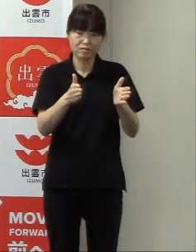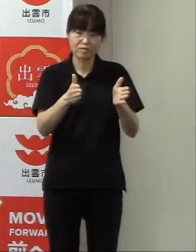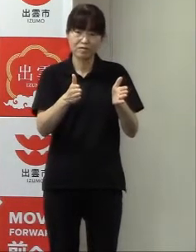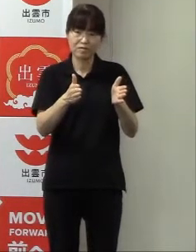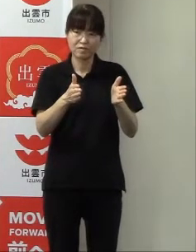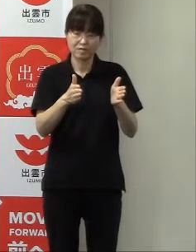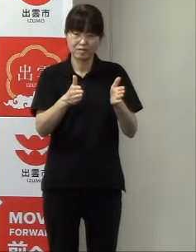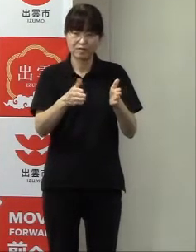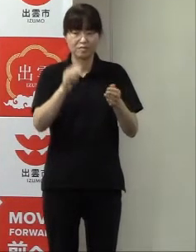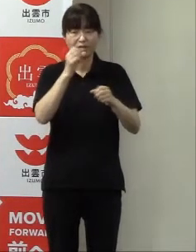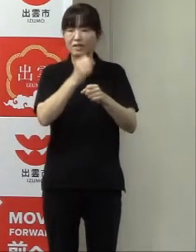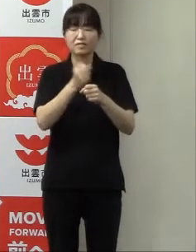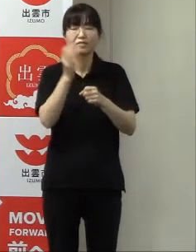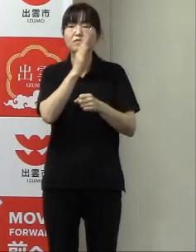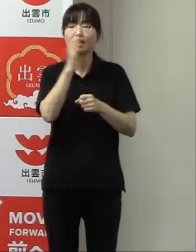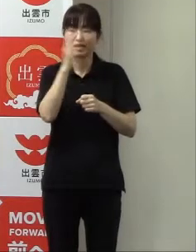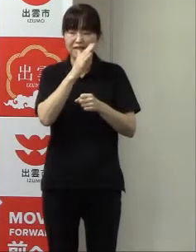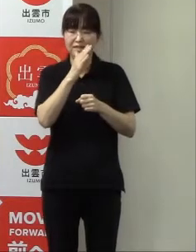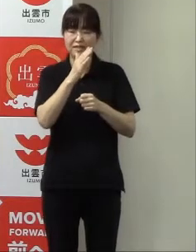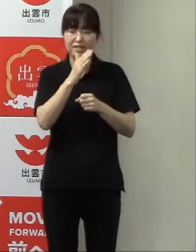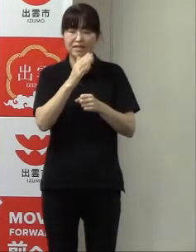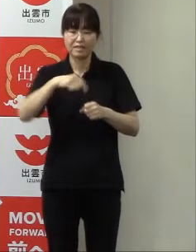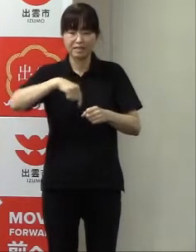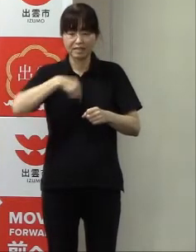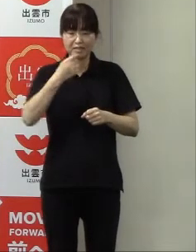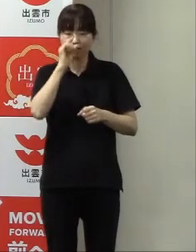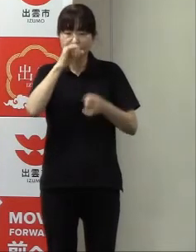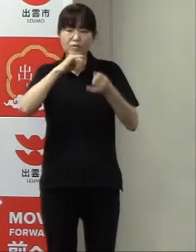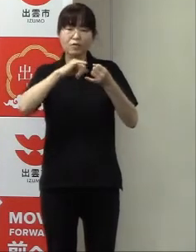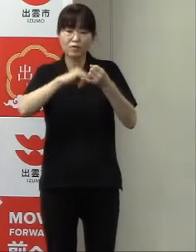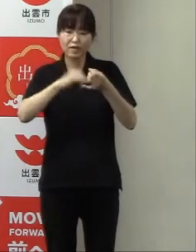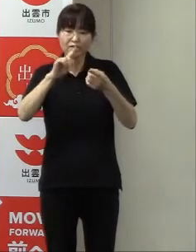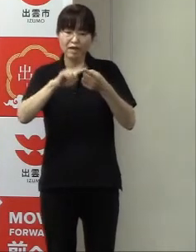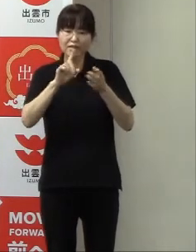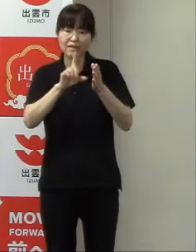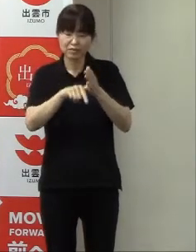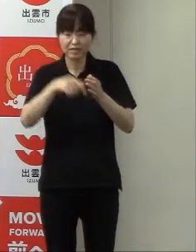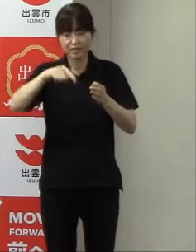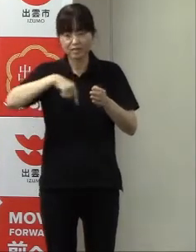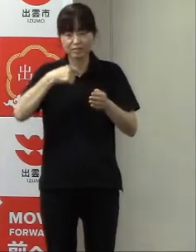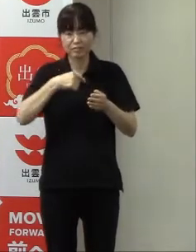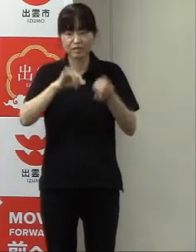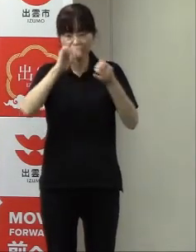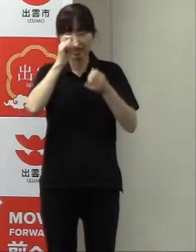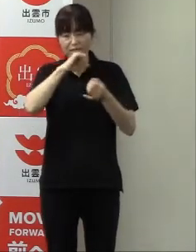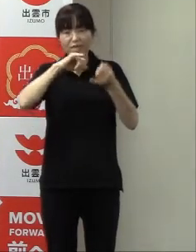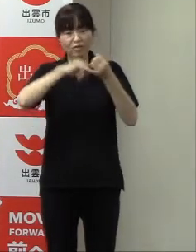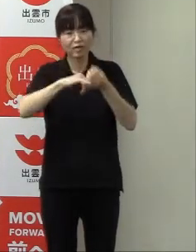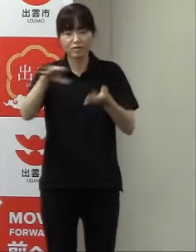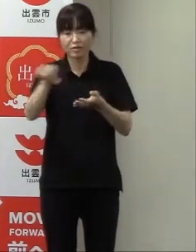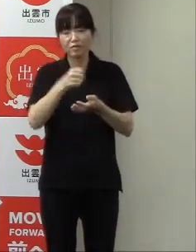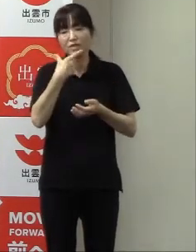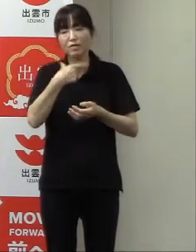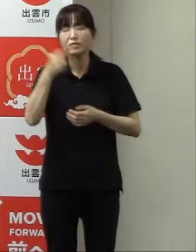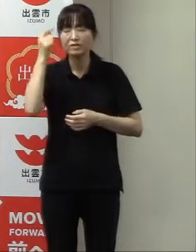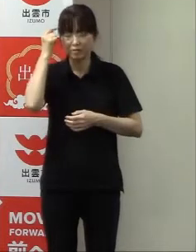に、今度の予約の時にご自分でも予約を取っていただきたいというふうに思っております。